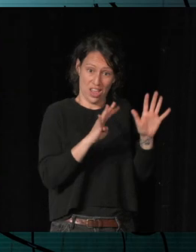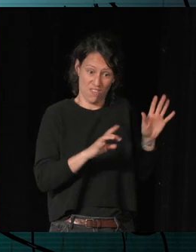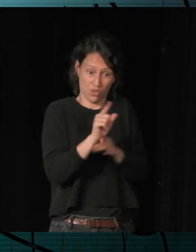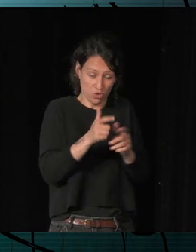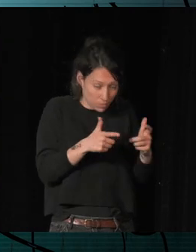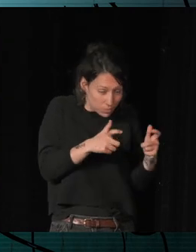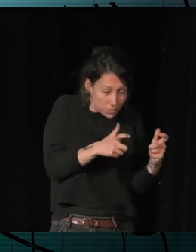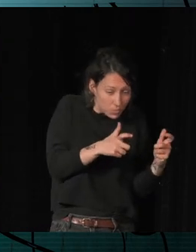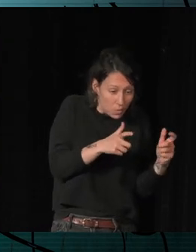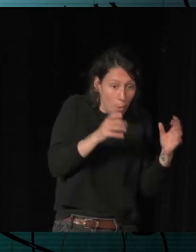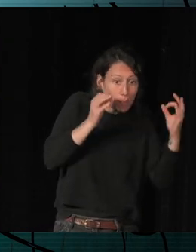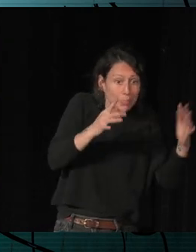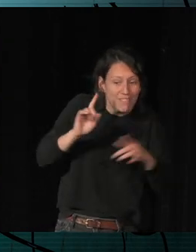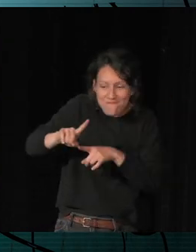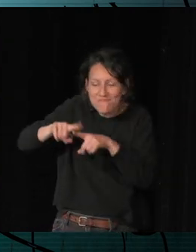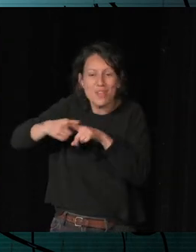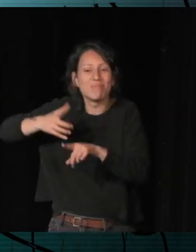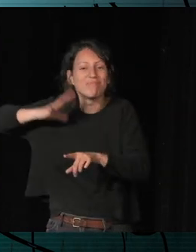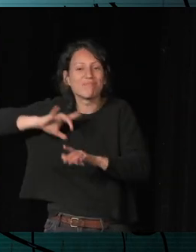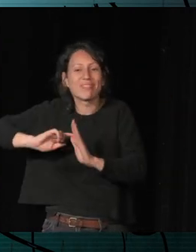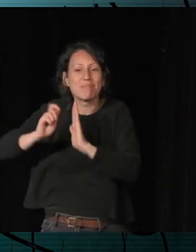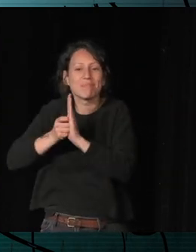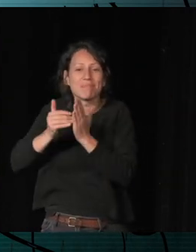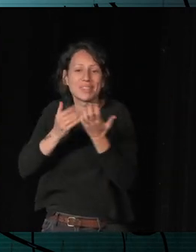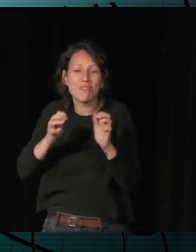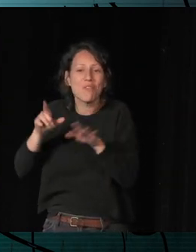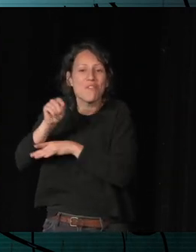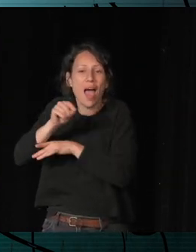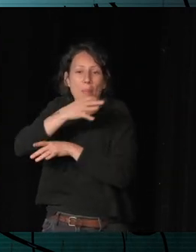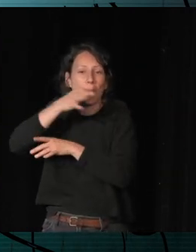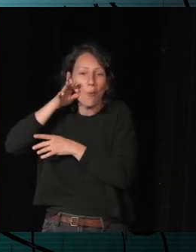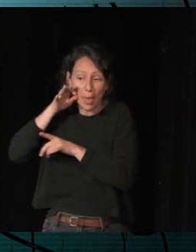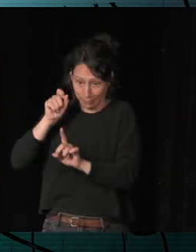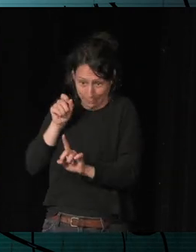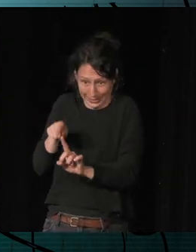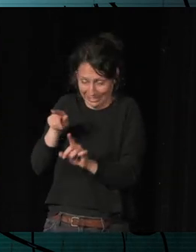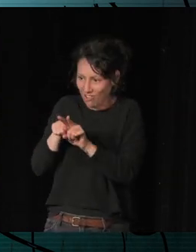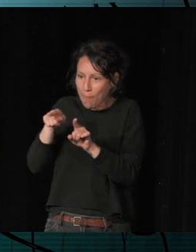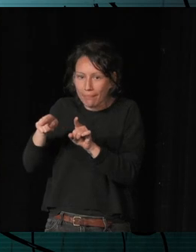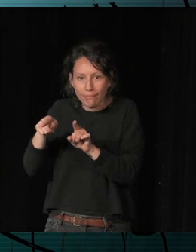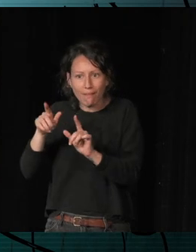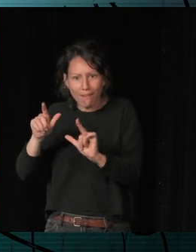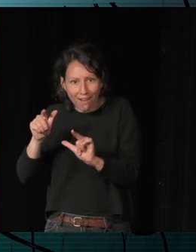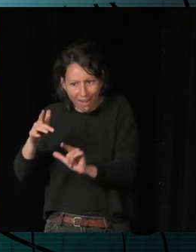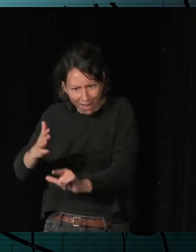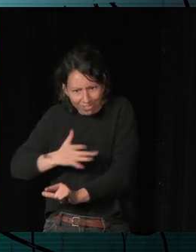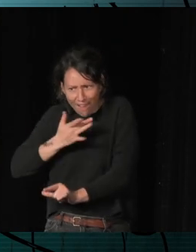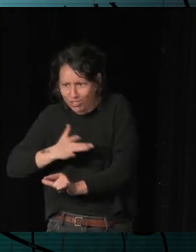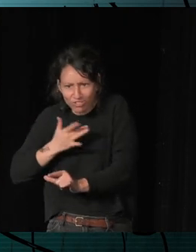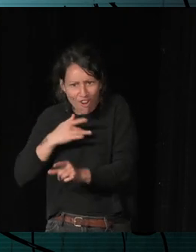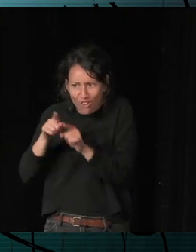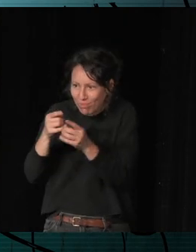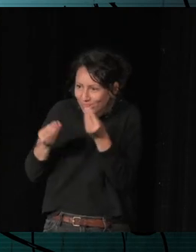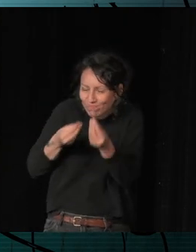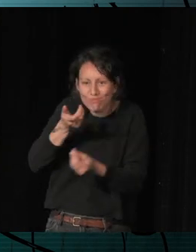années 20 enfin c'est-à-dire que enfin il il n'en perd pas ce charme qui est un peu certes dués mais mais qui a qui qui qui est un